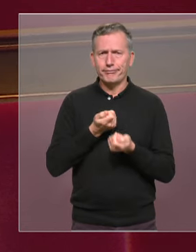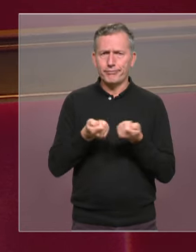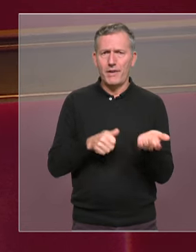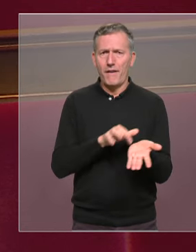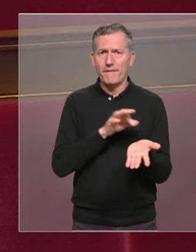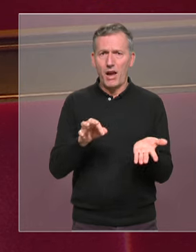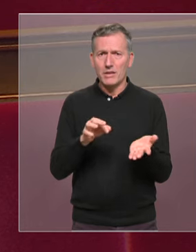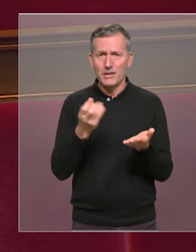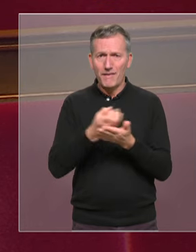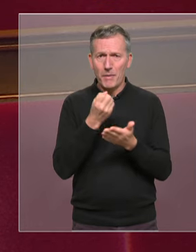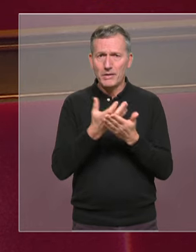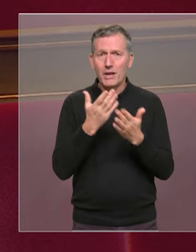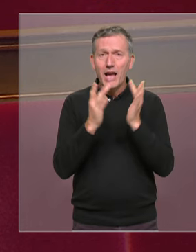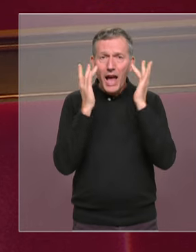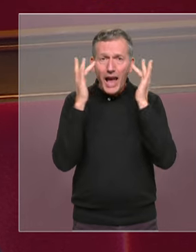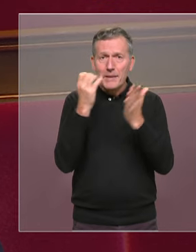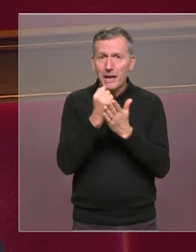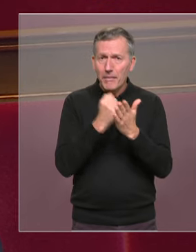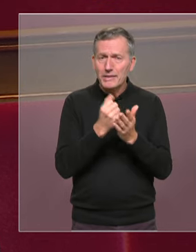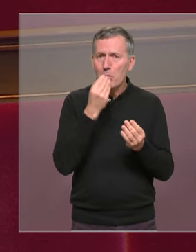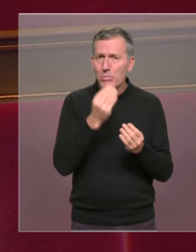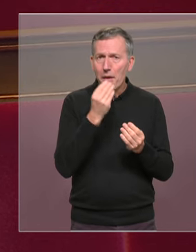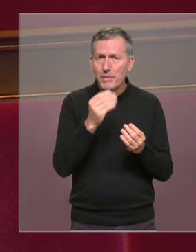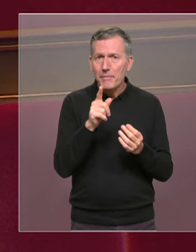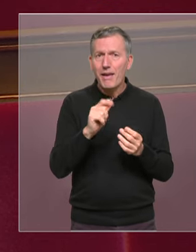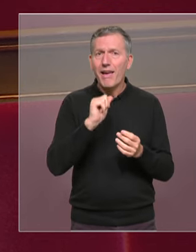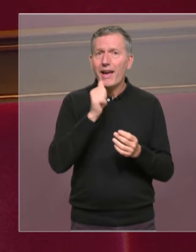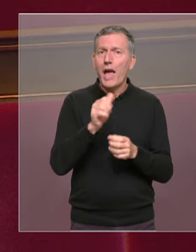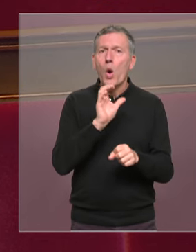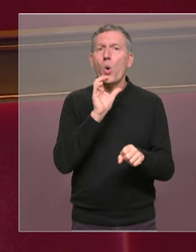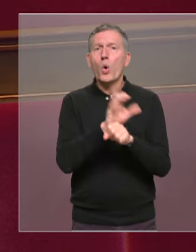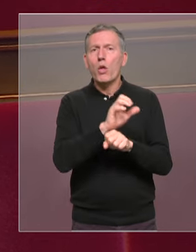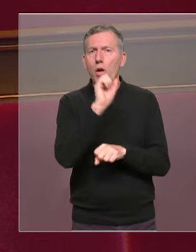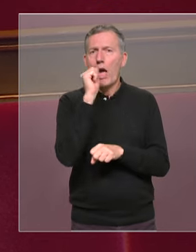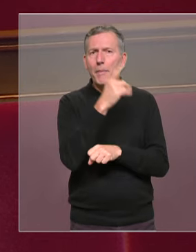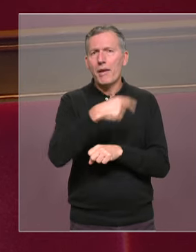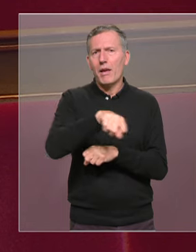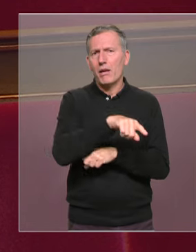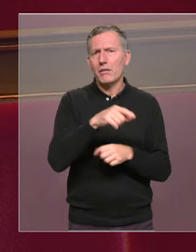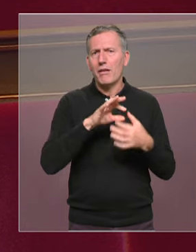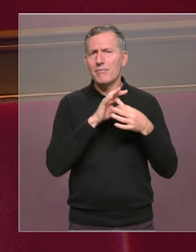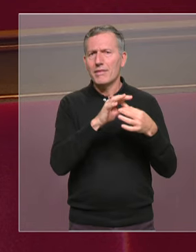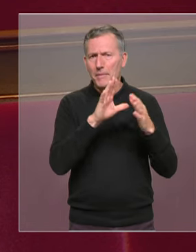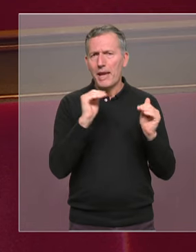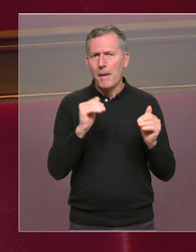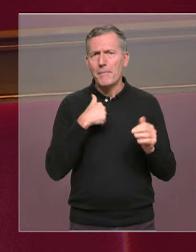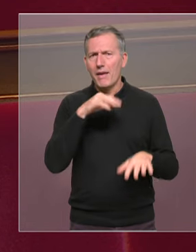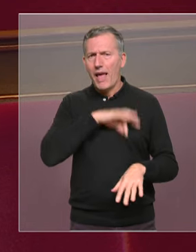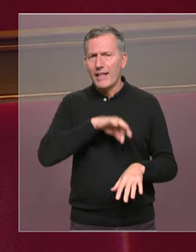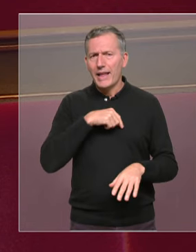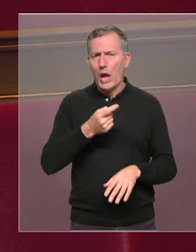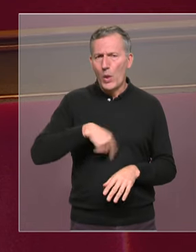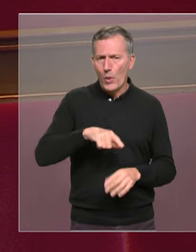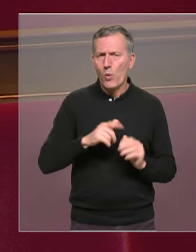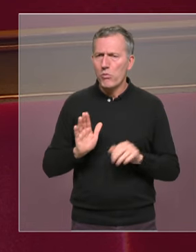certain nombre de données. Donc l'expérimentation, c'est une chose. Ne rien contre les Américains qui restent et resteront des alliés, mais je crois qu'on a intérêt à mettre